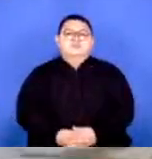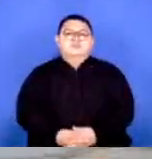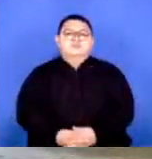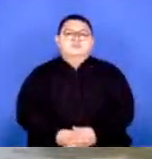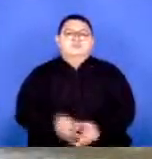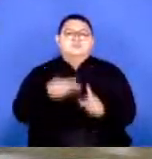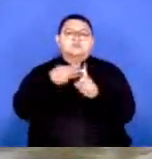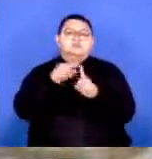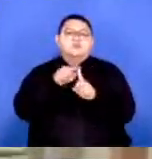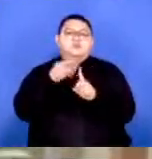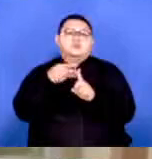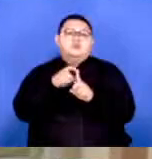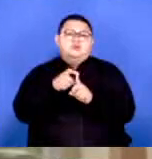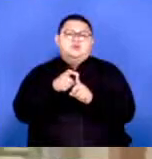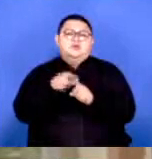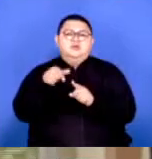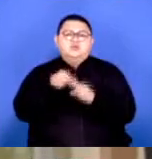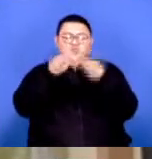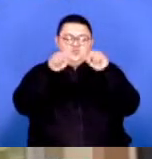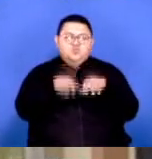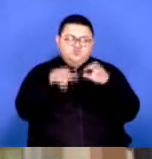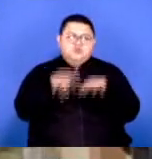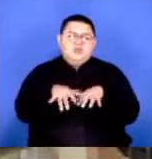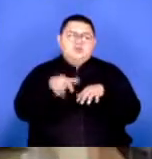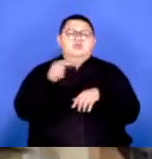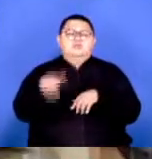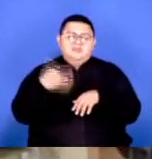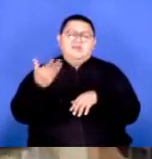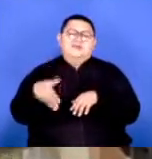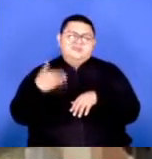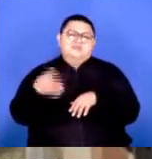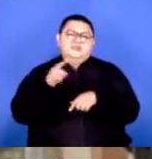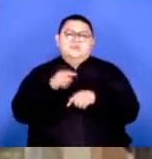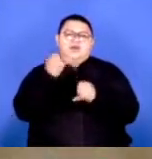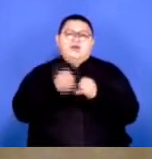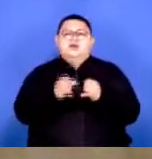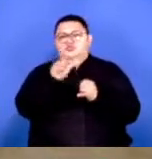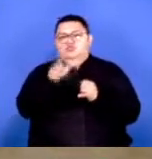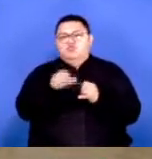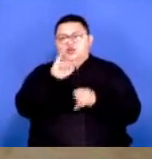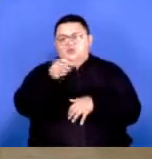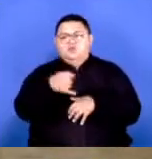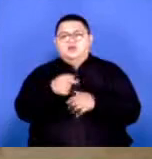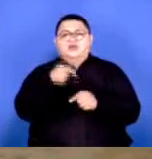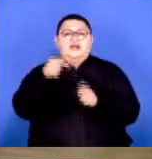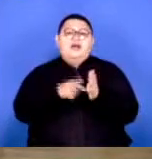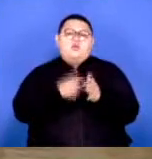BPBD Kabupaten Bungu memprediksi intensitas hujan yang tinggi masih akan terjadi pada akhir bulan Januari dan awal